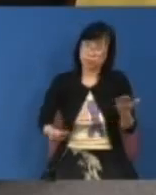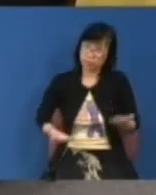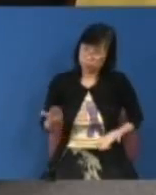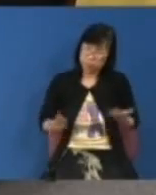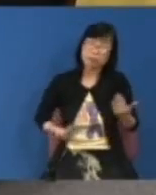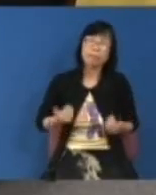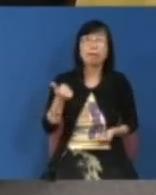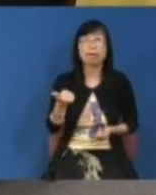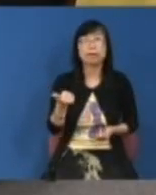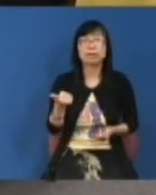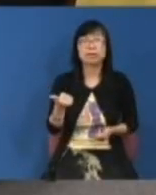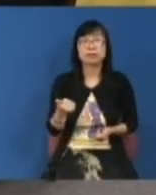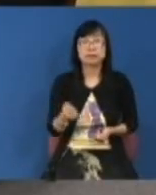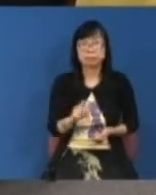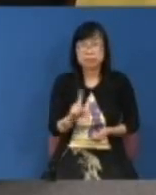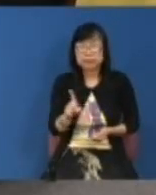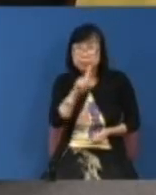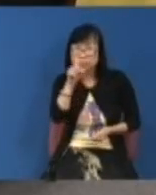回來呢？